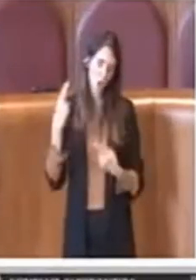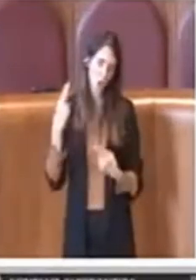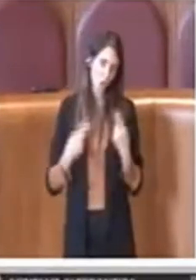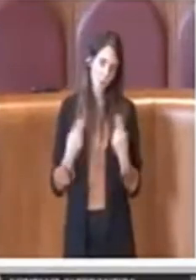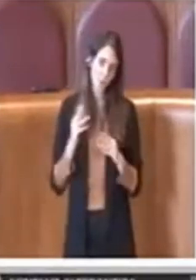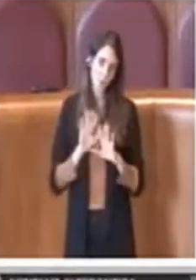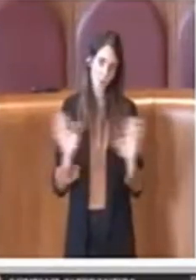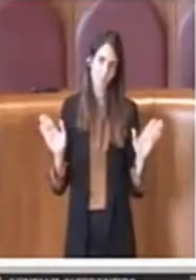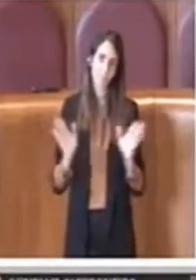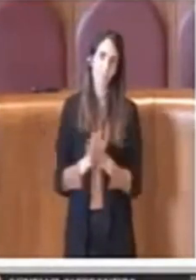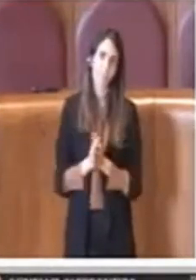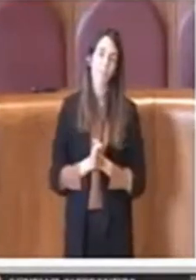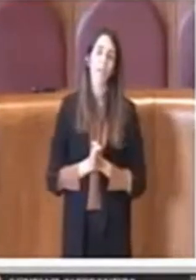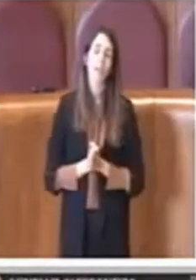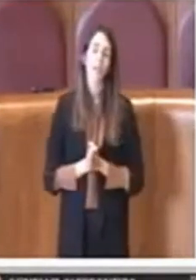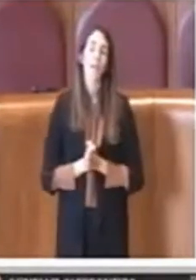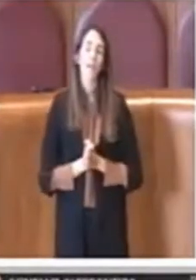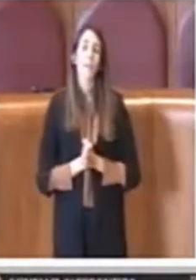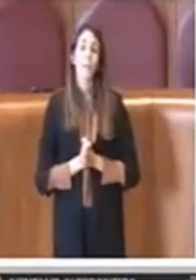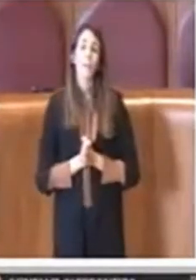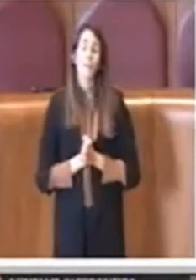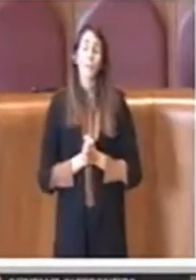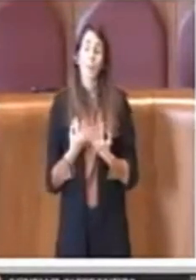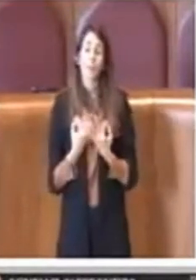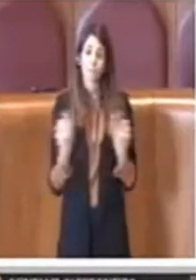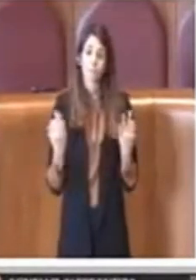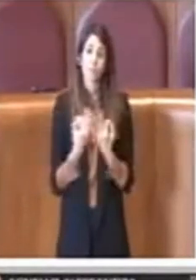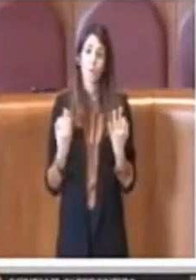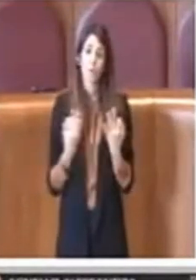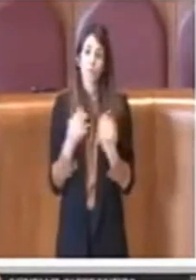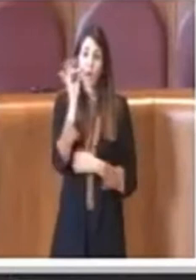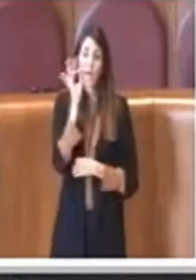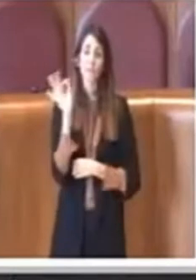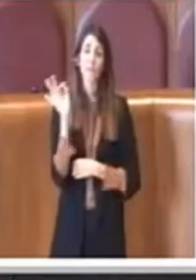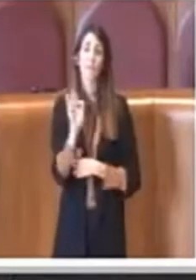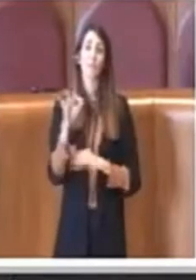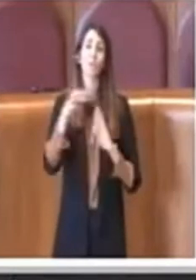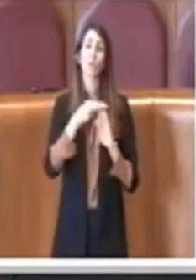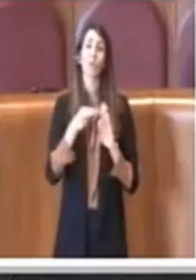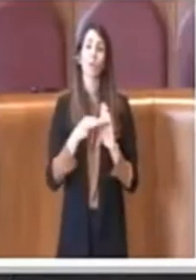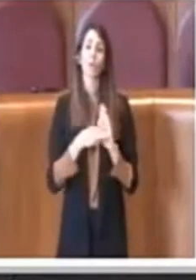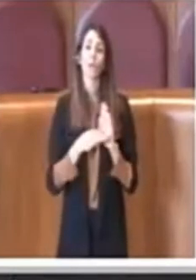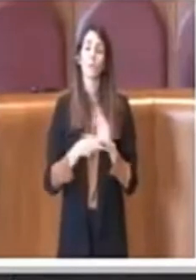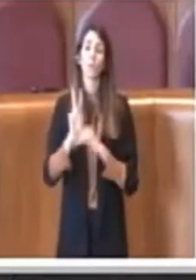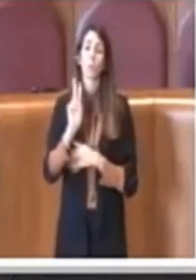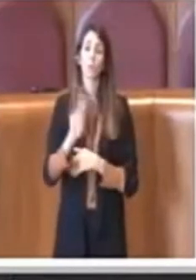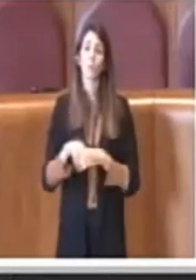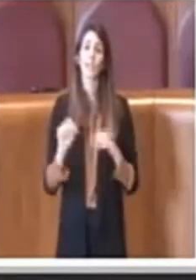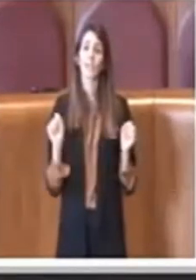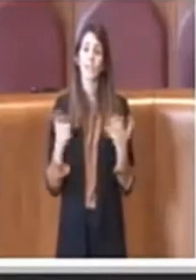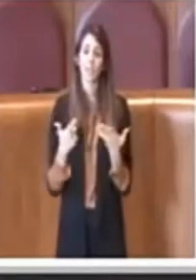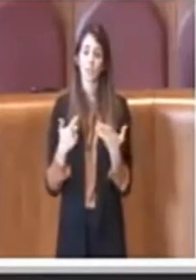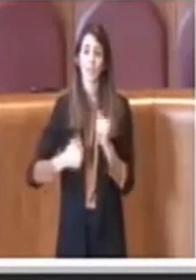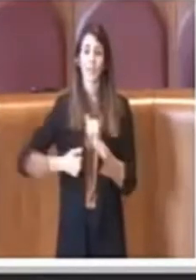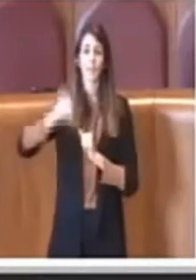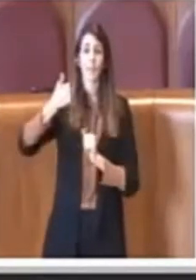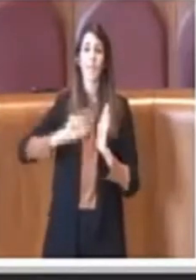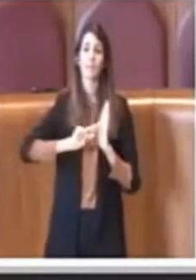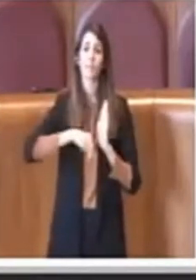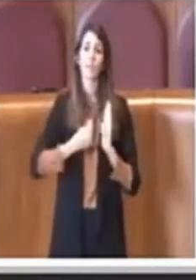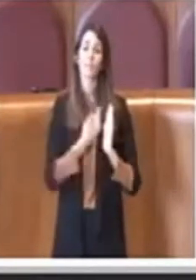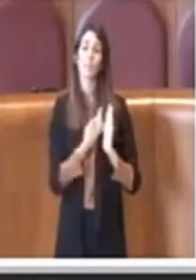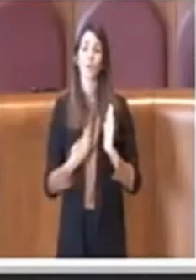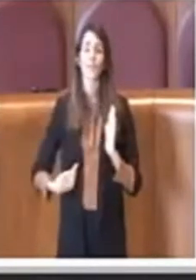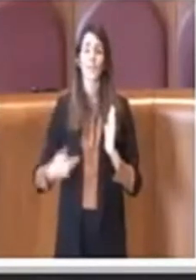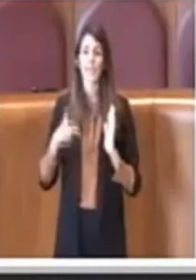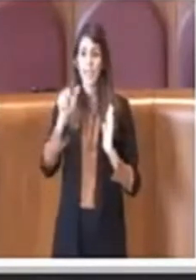so allora si è fatto giustamente riferimento al regolamento del 2017 a prima firma del consigliere